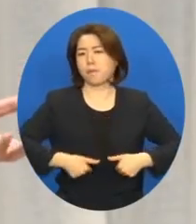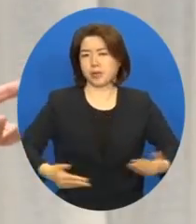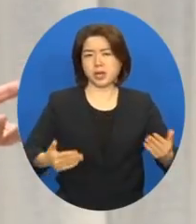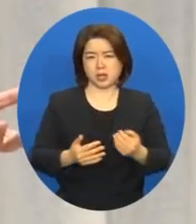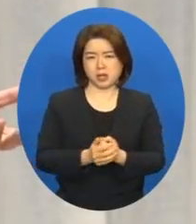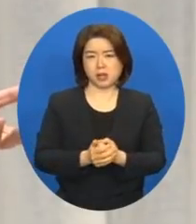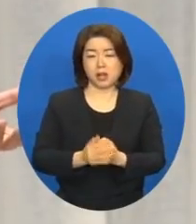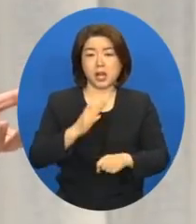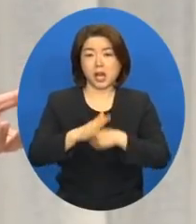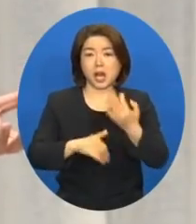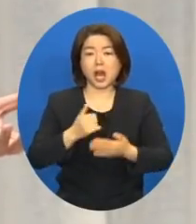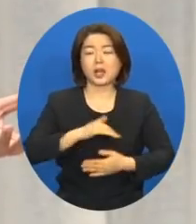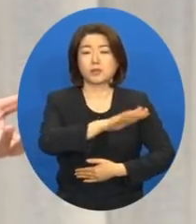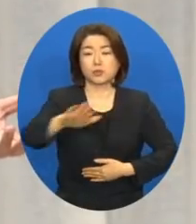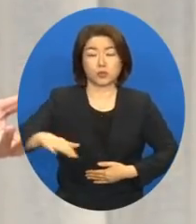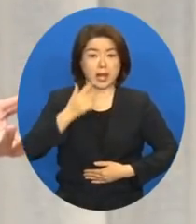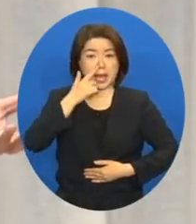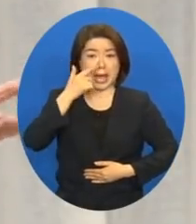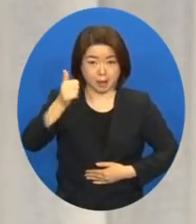하나님은 우리의 아버지가 되셨어요.